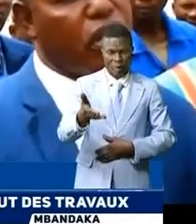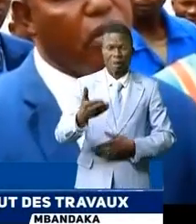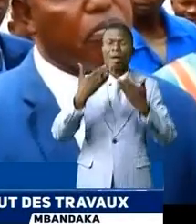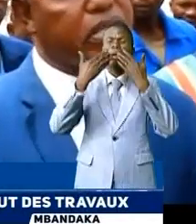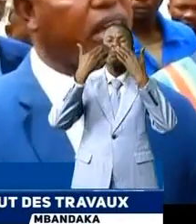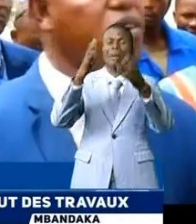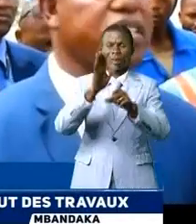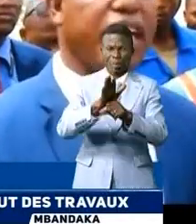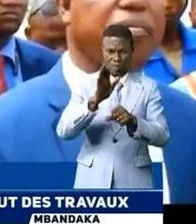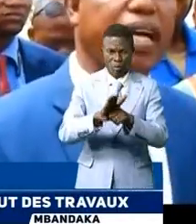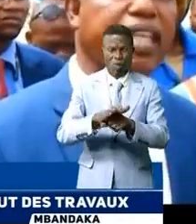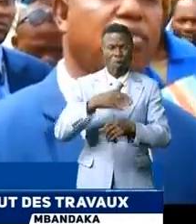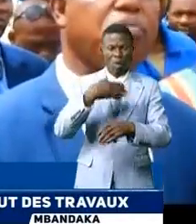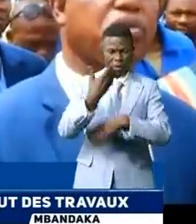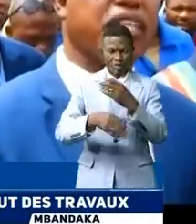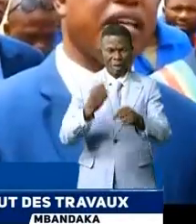merci.